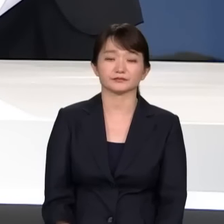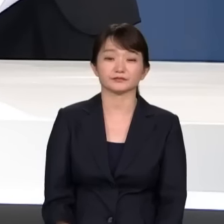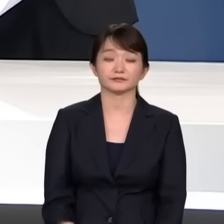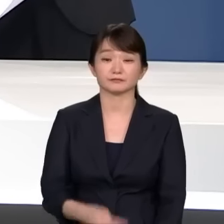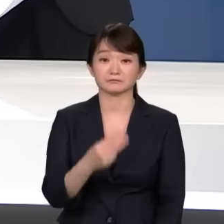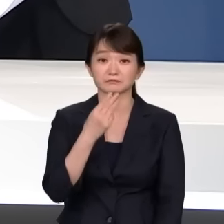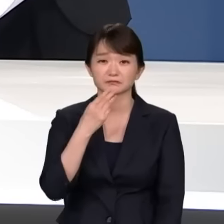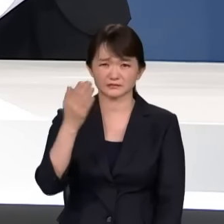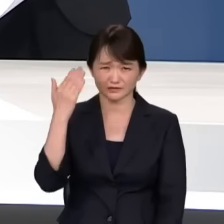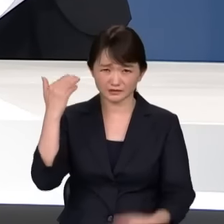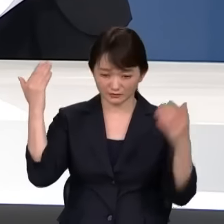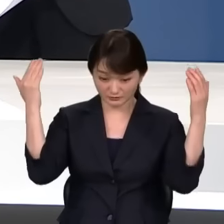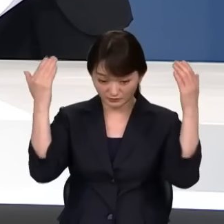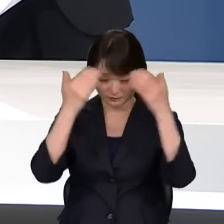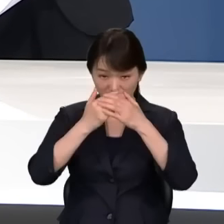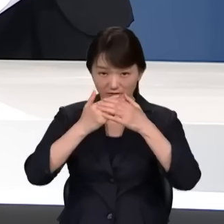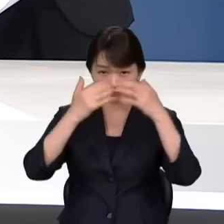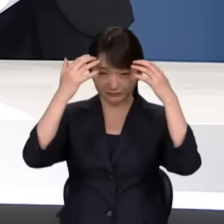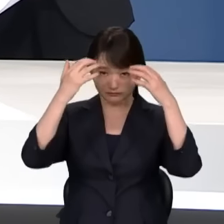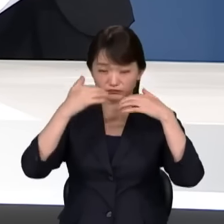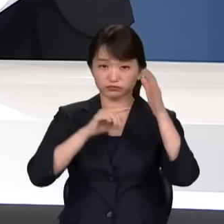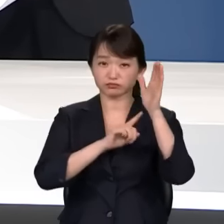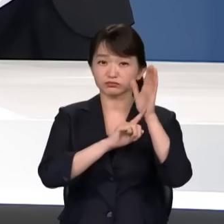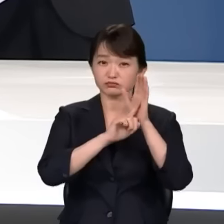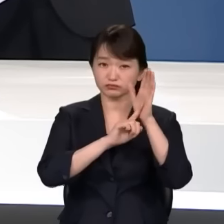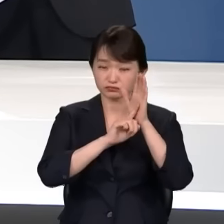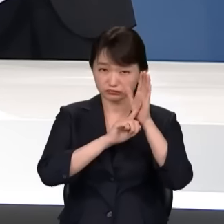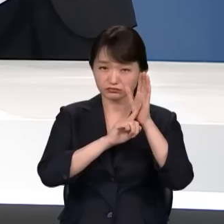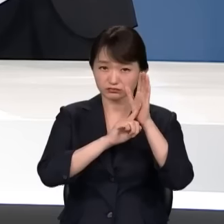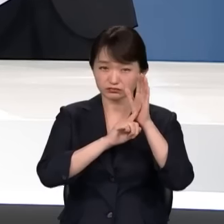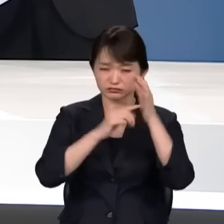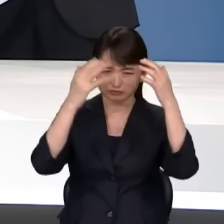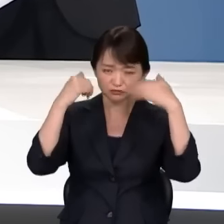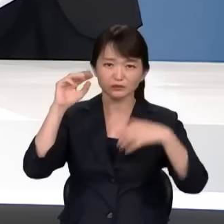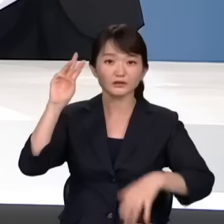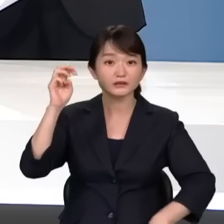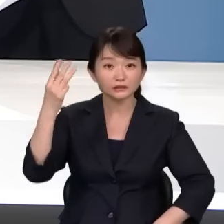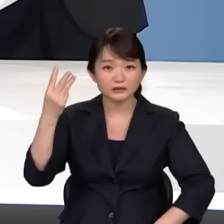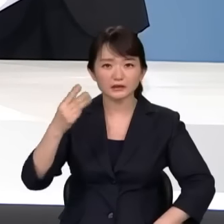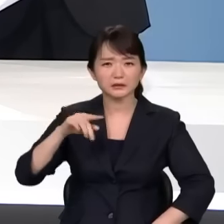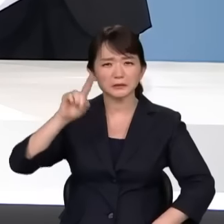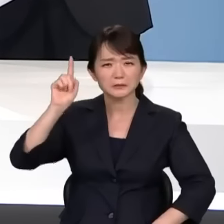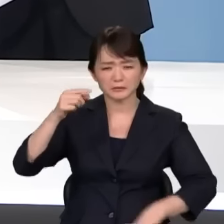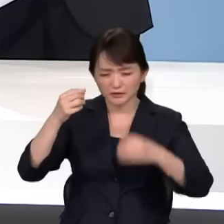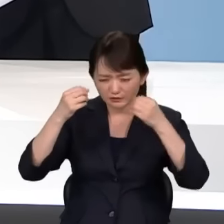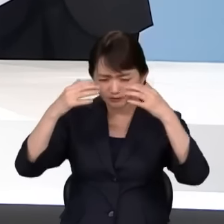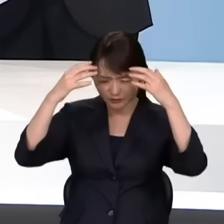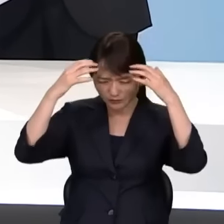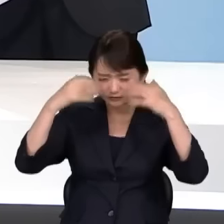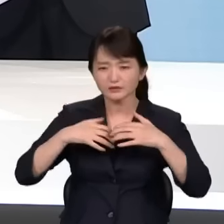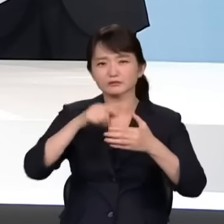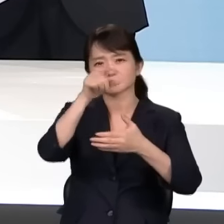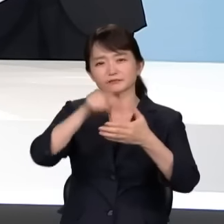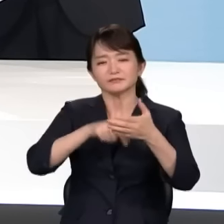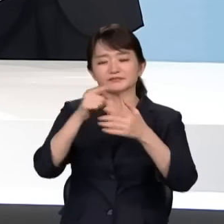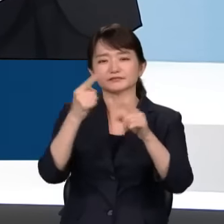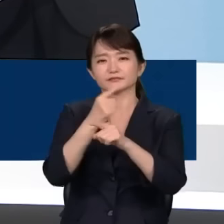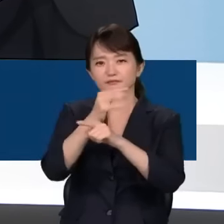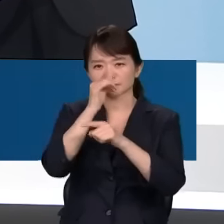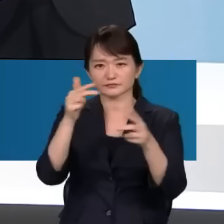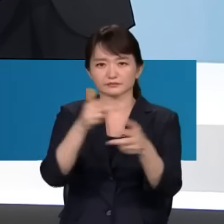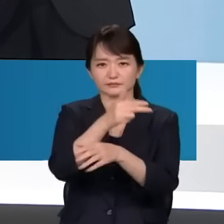네, 서울은 지난 밤까지 33일 연속 열대야가 나타나면서 매일 새로운 더위 기록을 만들고 있습니다. 주말에도 찜통